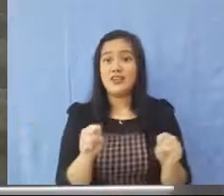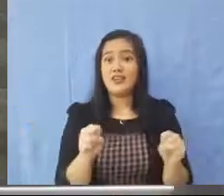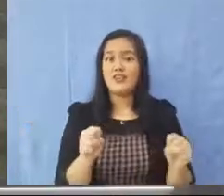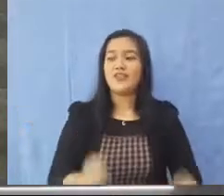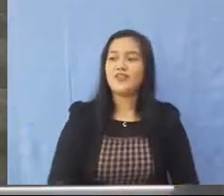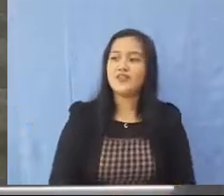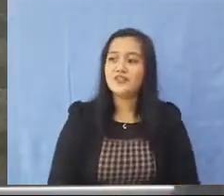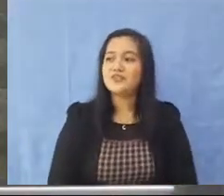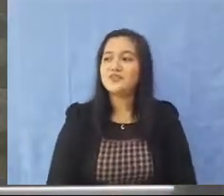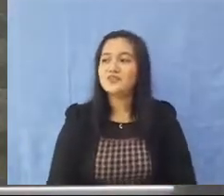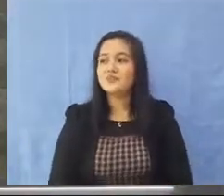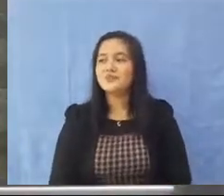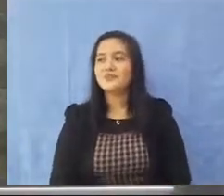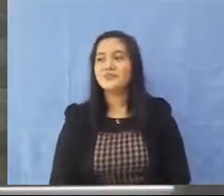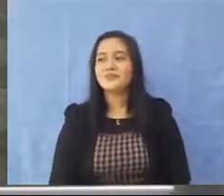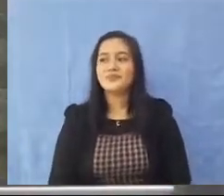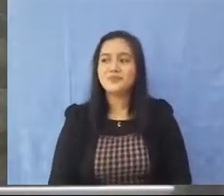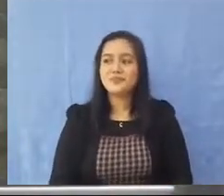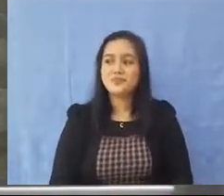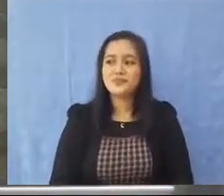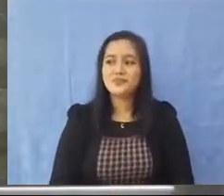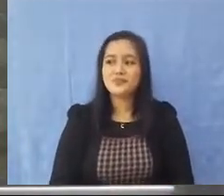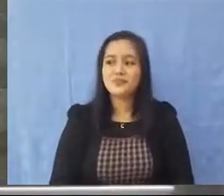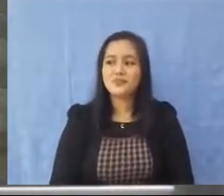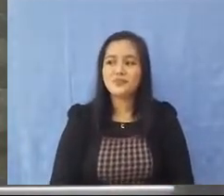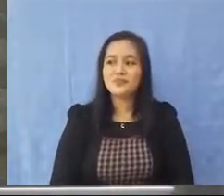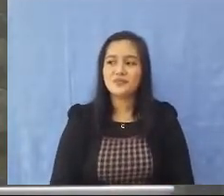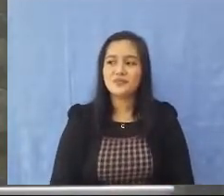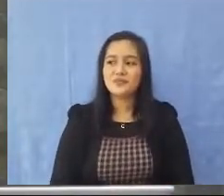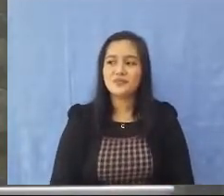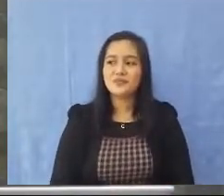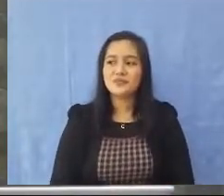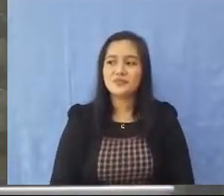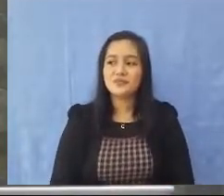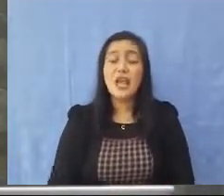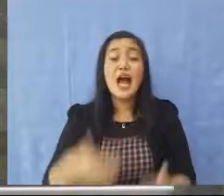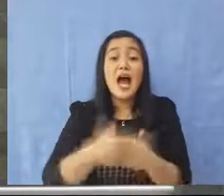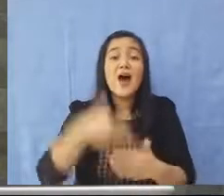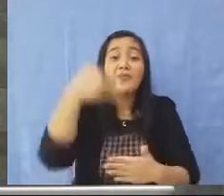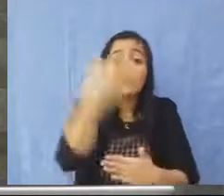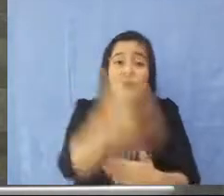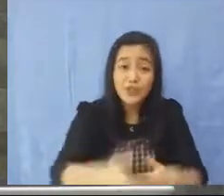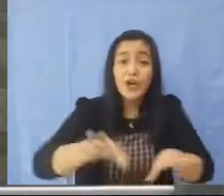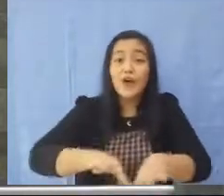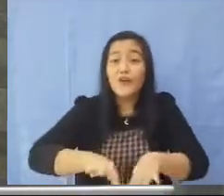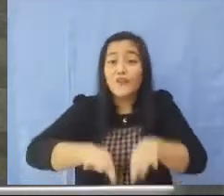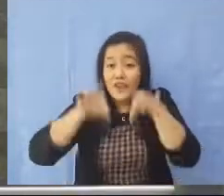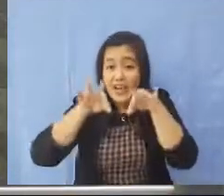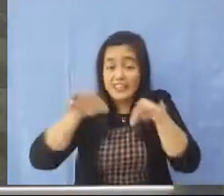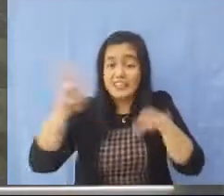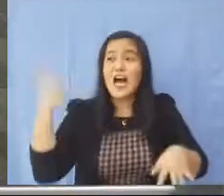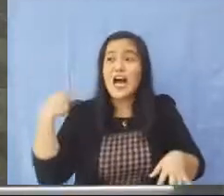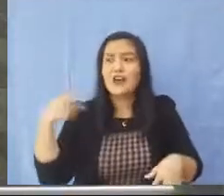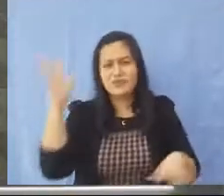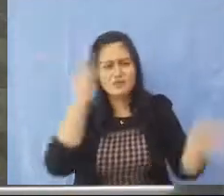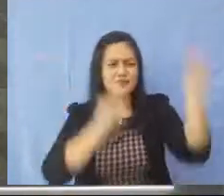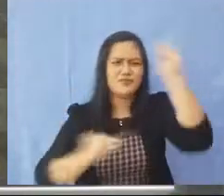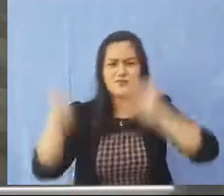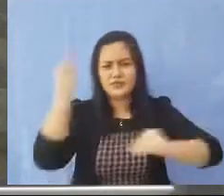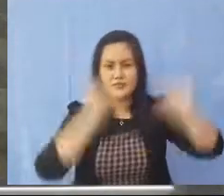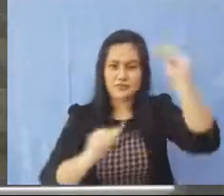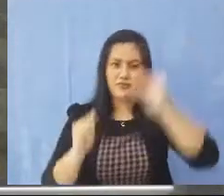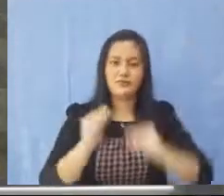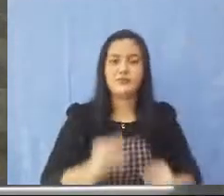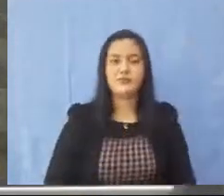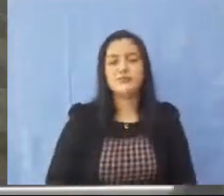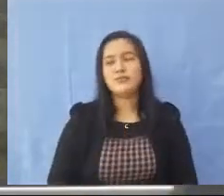nailigtas sa flood, anong kasunod nangyari? May trahedya pa rin nangyari. Meron pa rin. May kapalpakan pa rin nangyari. Kaya nga nagkaroon ng flood